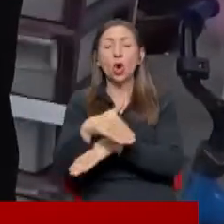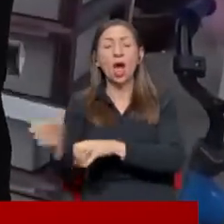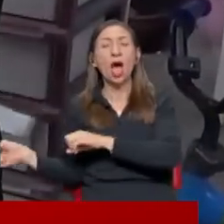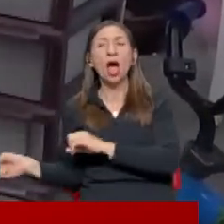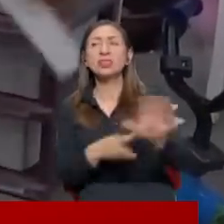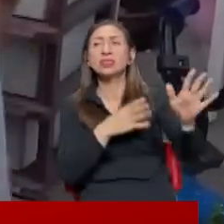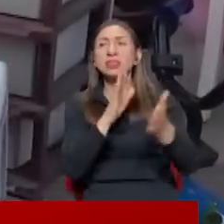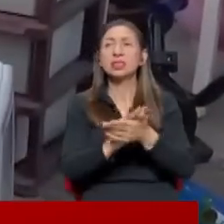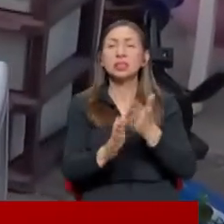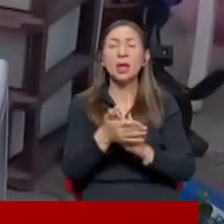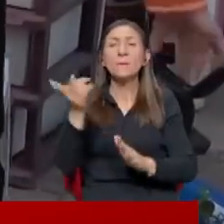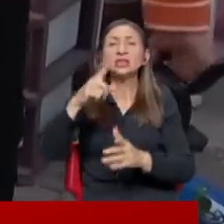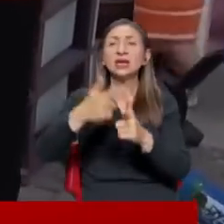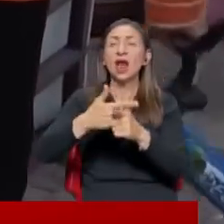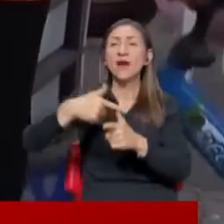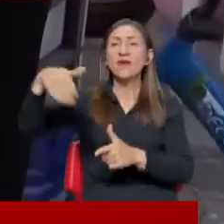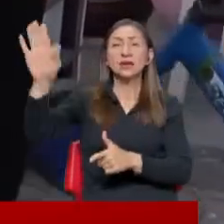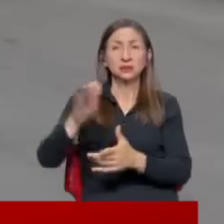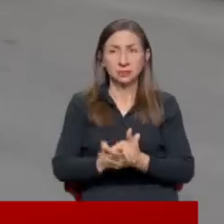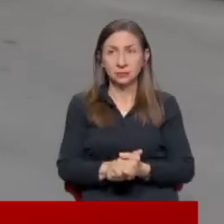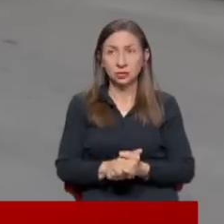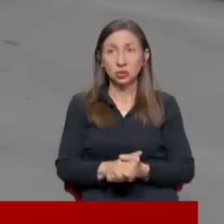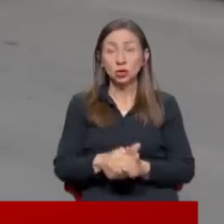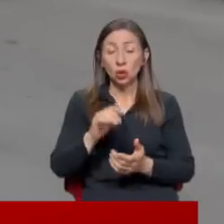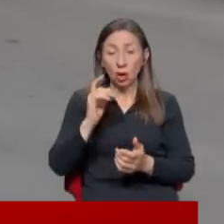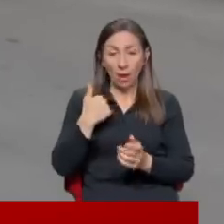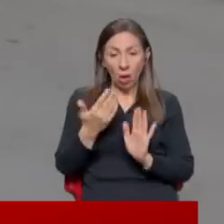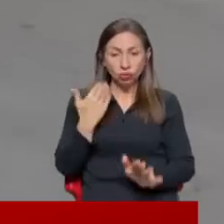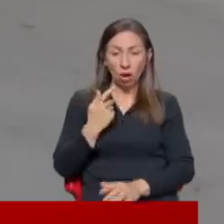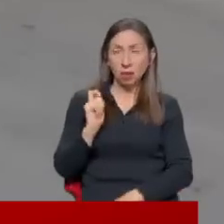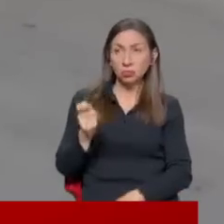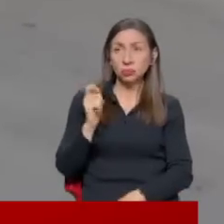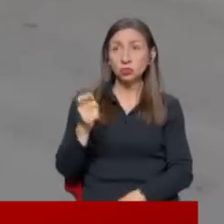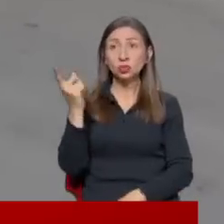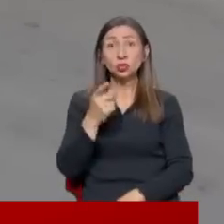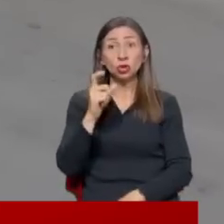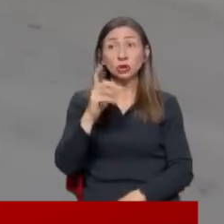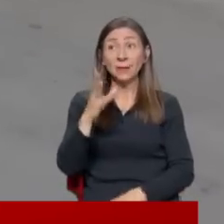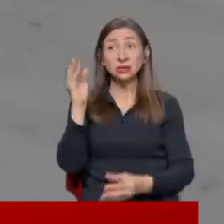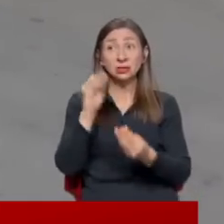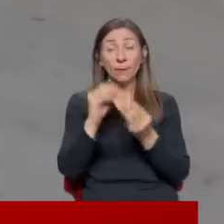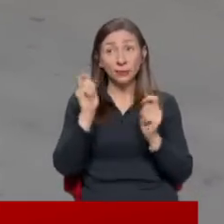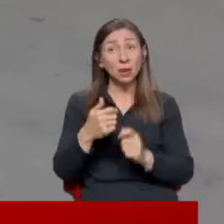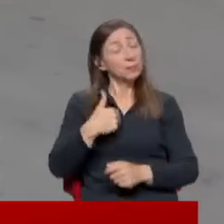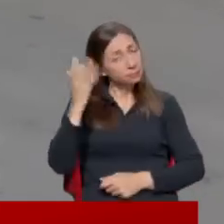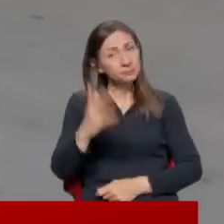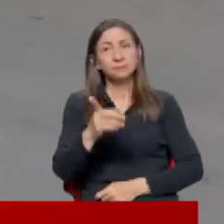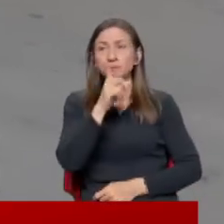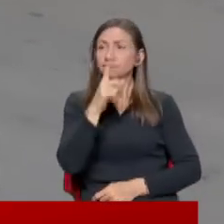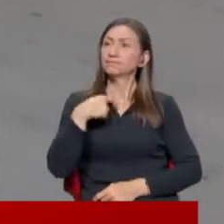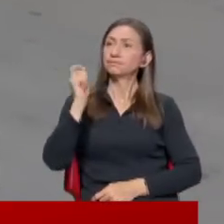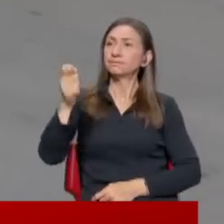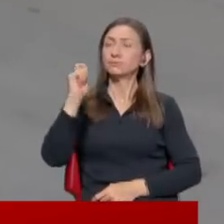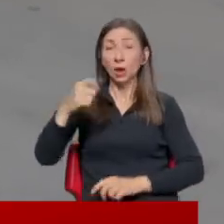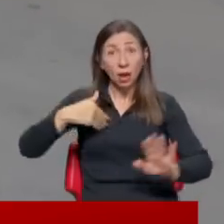sokağa attı. Evi bir başkasına kiraladı. Gününden önce ödüyorum kiramı. %95 zam yaptı. Ona rağmen ödedim, ona